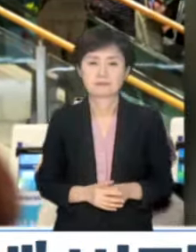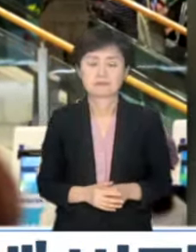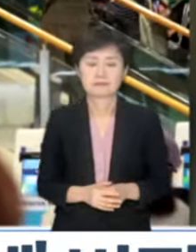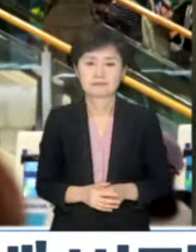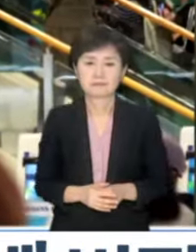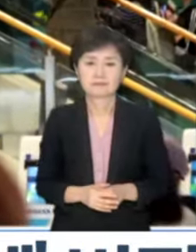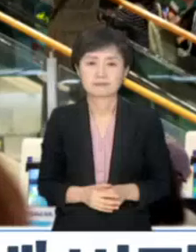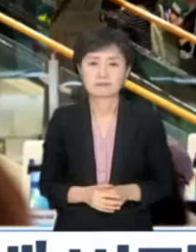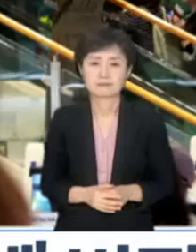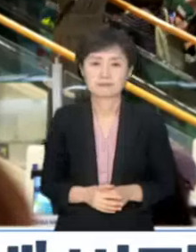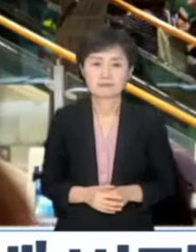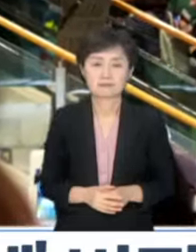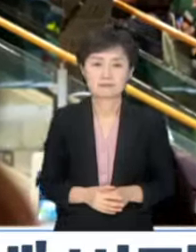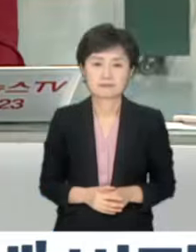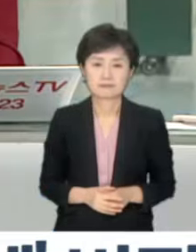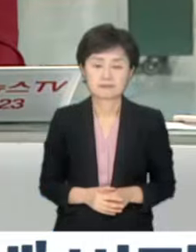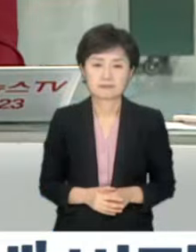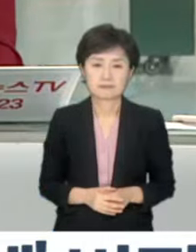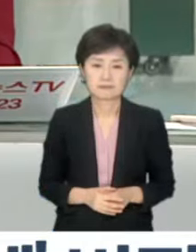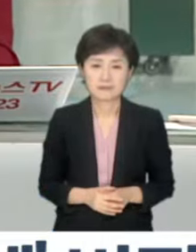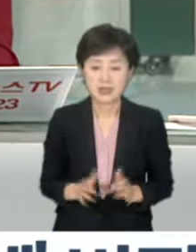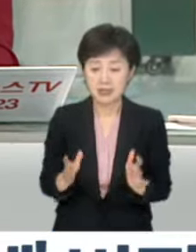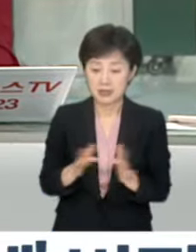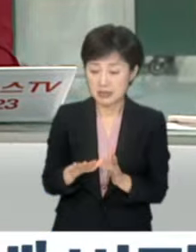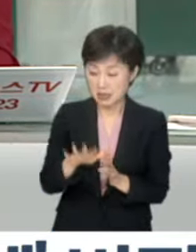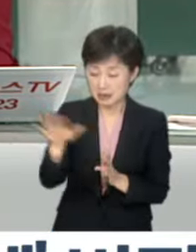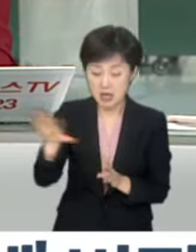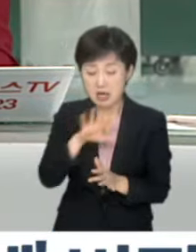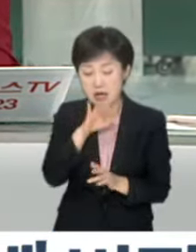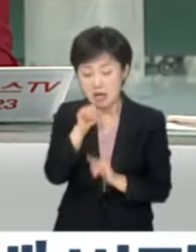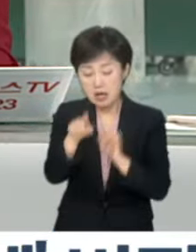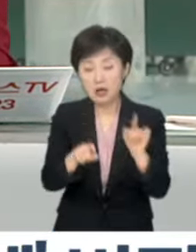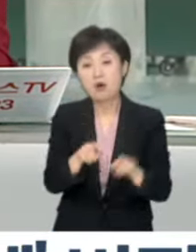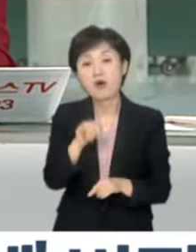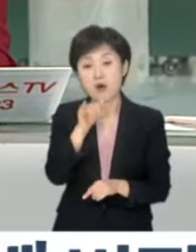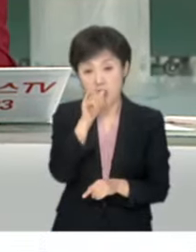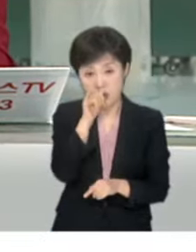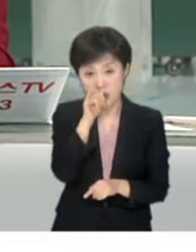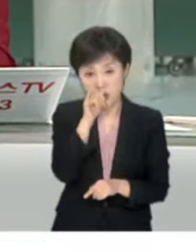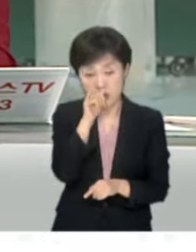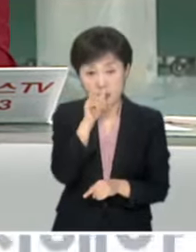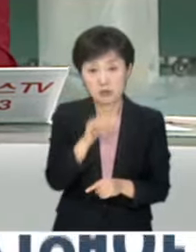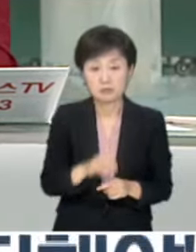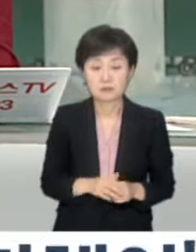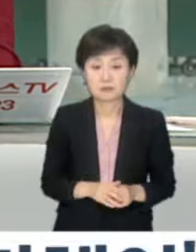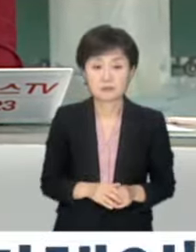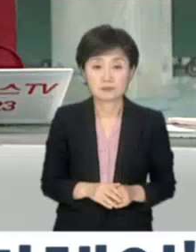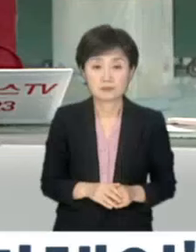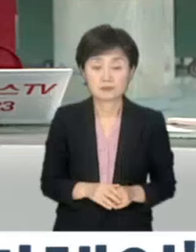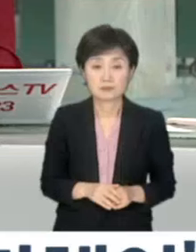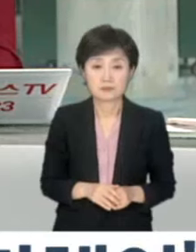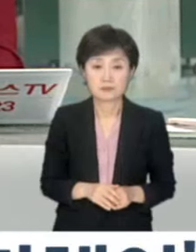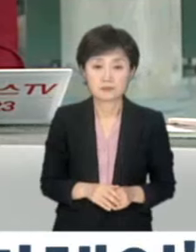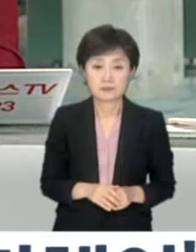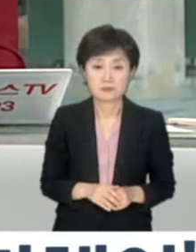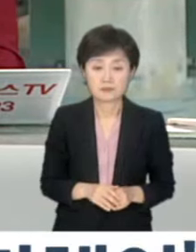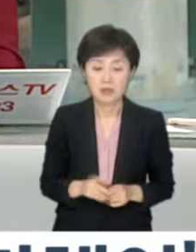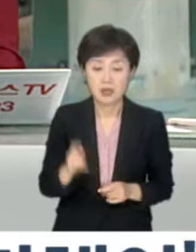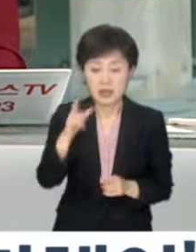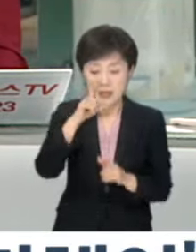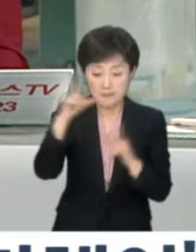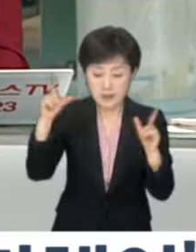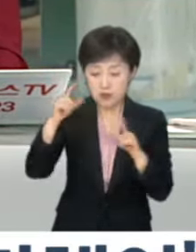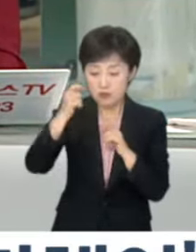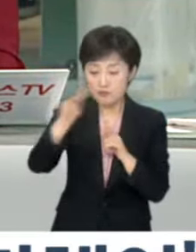그래서 지금 변호사님께서 얘기하셨던 그 부분 누리꾼들이 여러 의견을 내고 있습니다만 예. 안 변호사께서 방금 좀 말씀하신 그 부분이었습니다. 네. 연예인들의